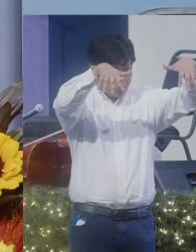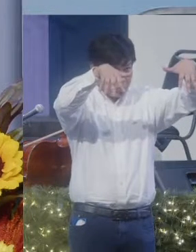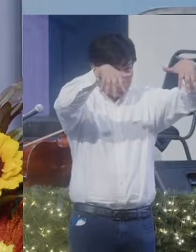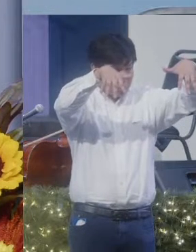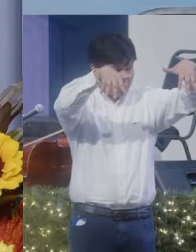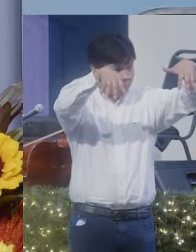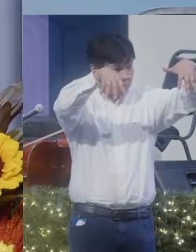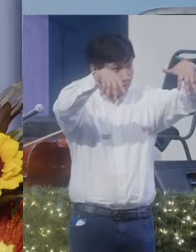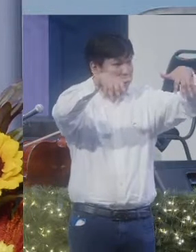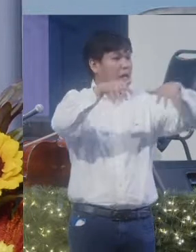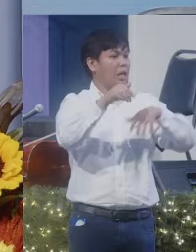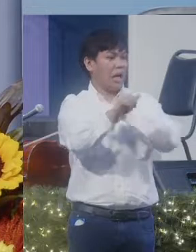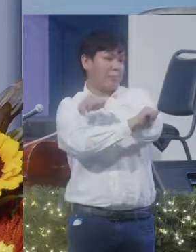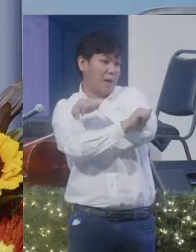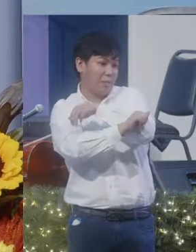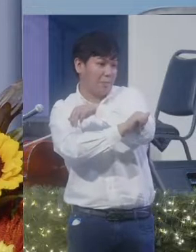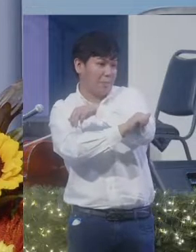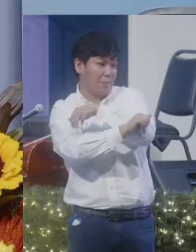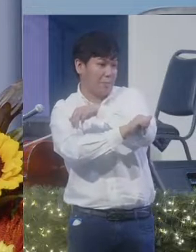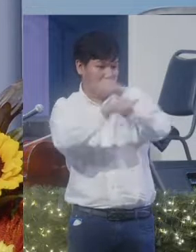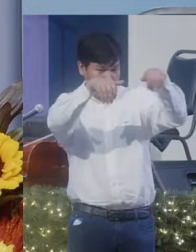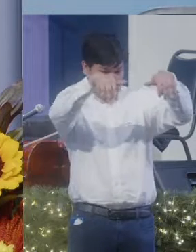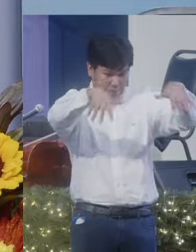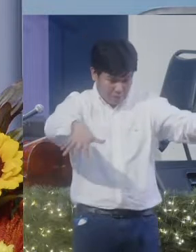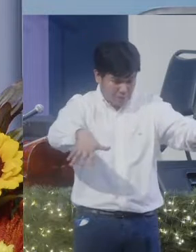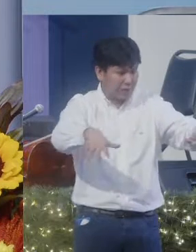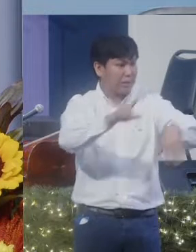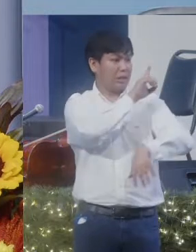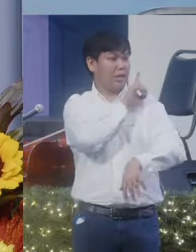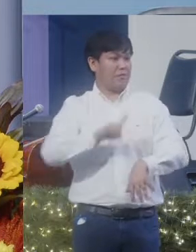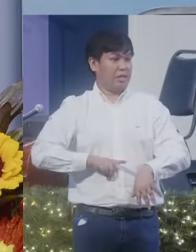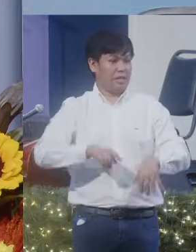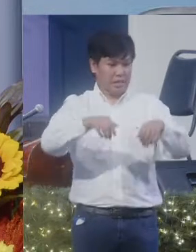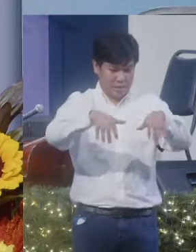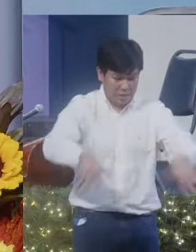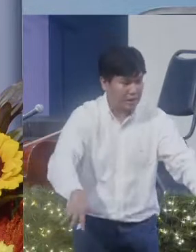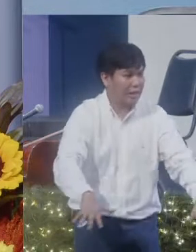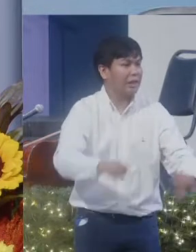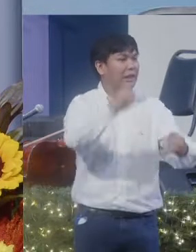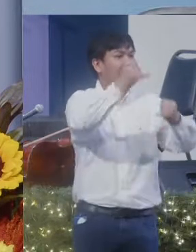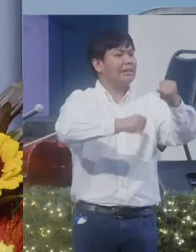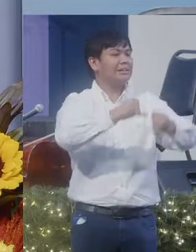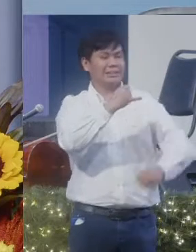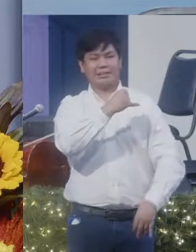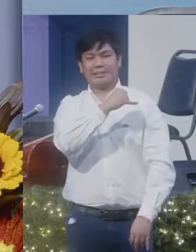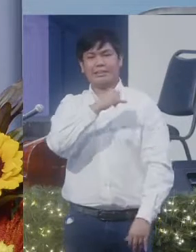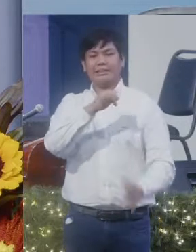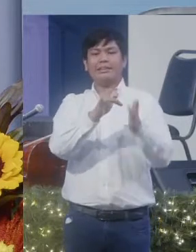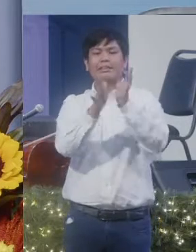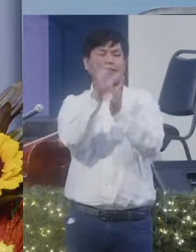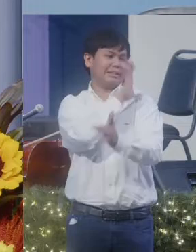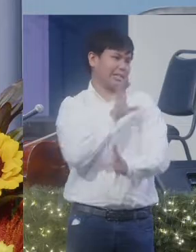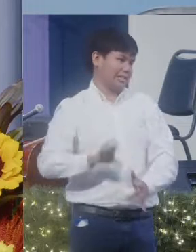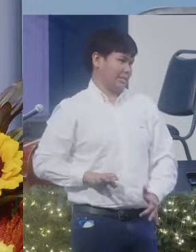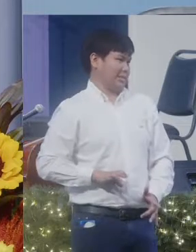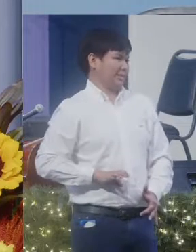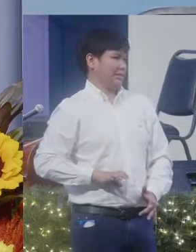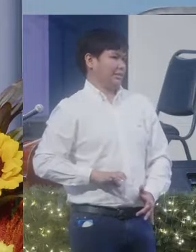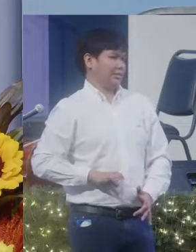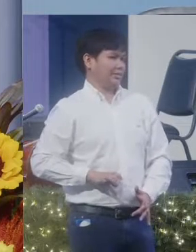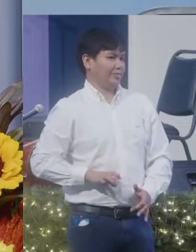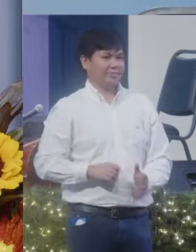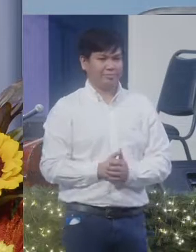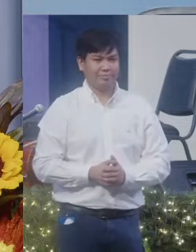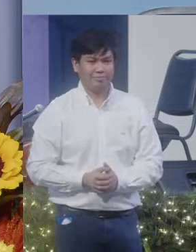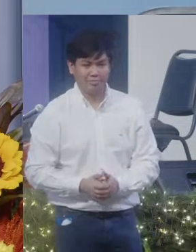the son of Enos, the son of Seth, the son of Adam, the Son of God. So siya po